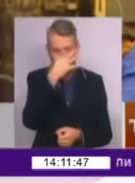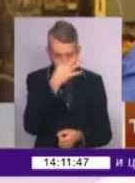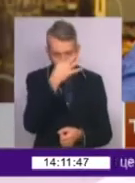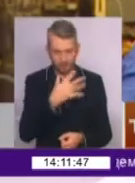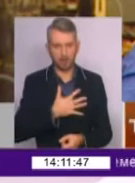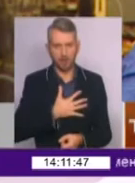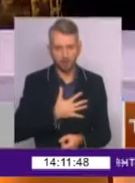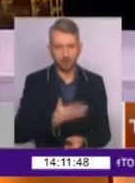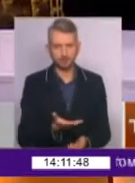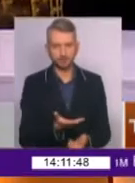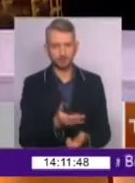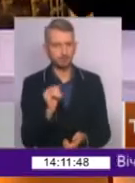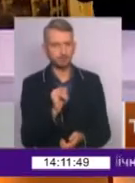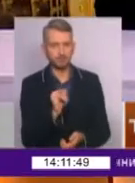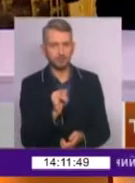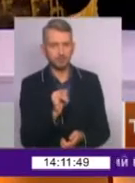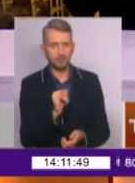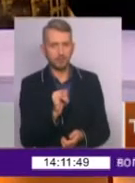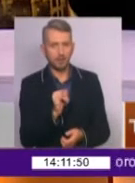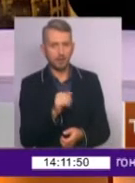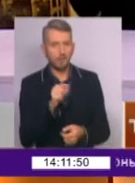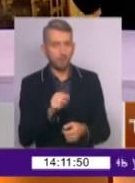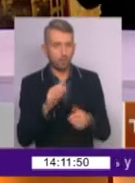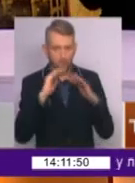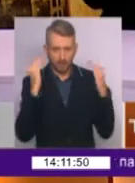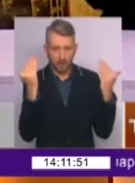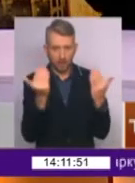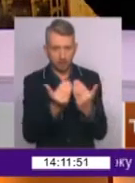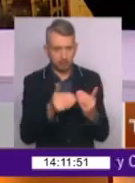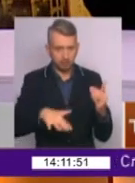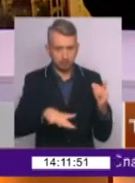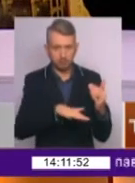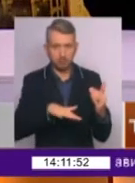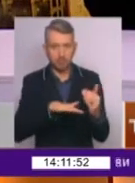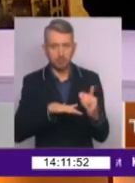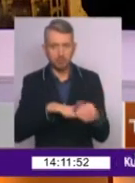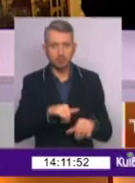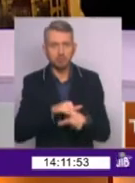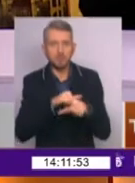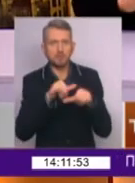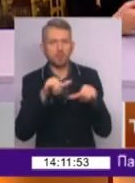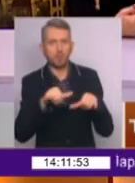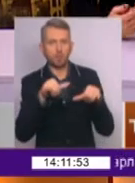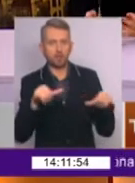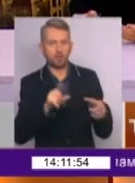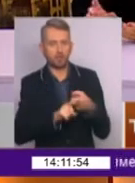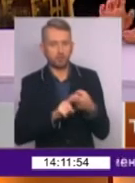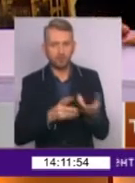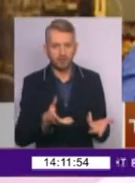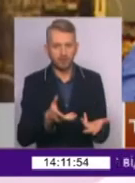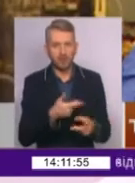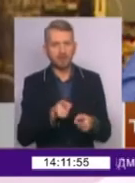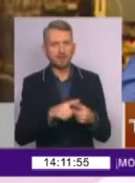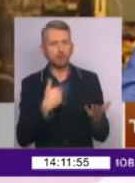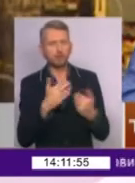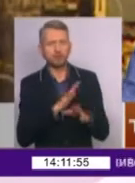кашляє, і в цьому закритому приміщенні це сприяє накопиченню збудників. То основний це такий. Це стосується не